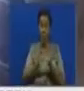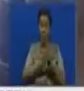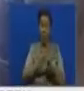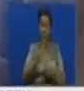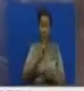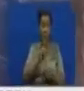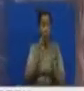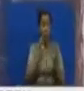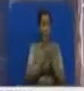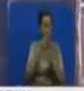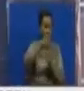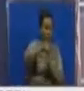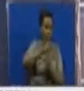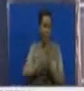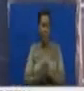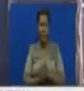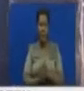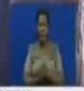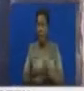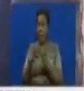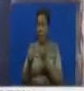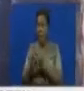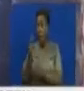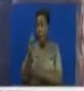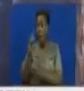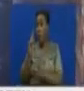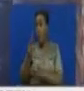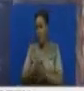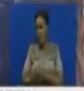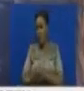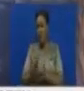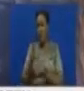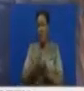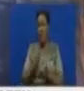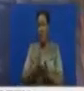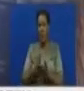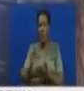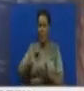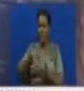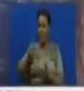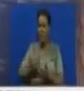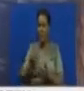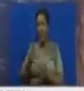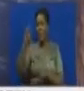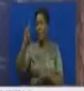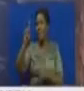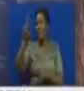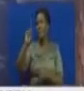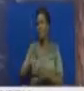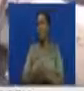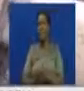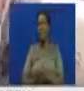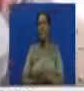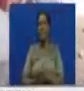Tunatumia nguvu kati ya kuosha, lakini kama kuna umeme hata kina mama nao wanakuwa wanafanya kazi. Sasa anawasha tu anakaa, anayeweka mzigo ni mteja.